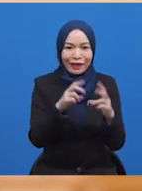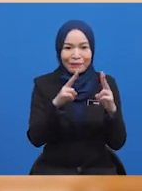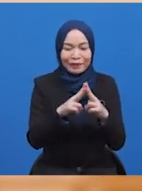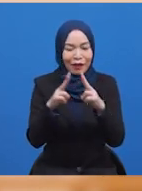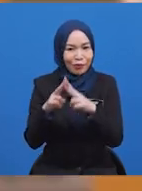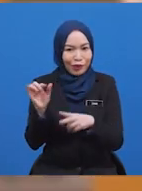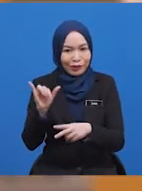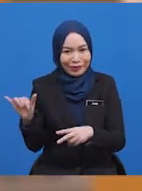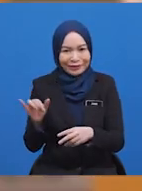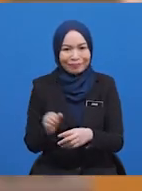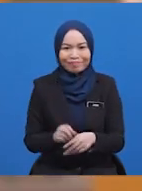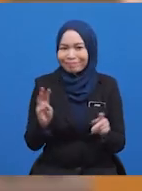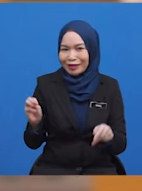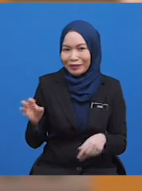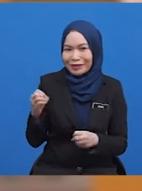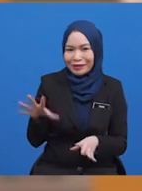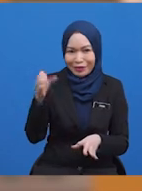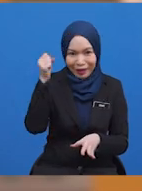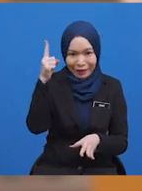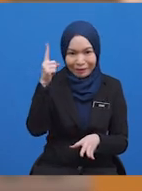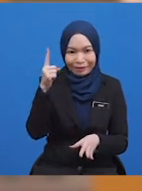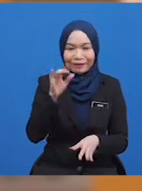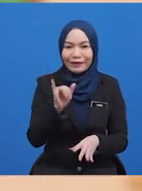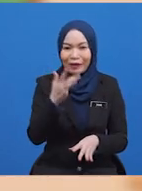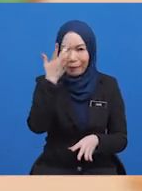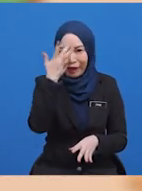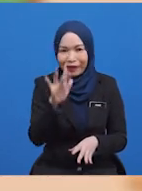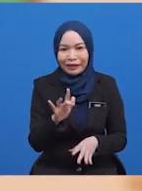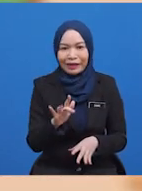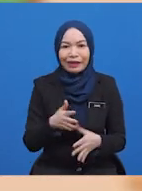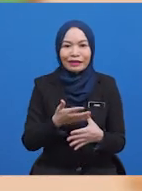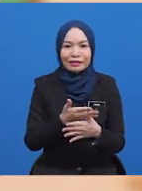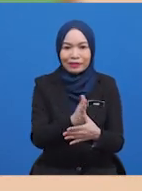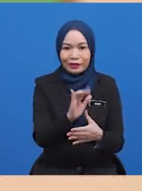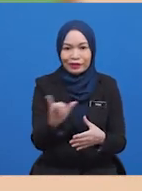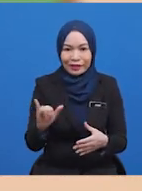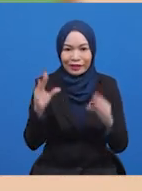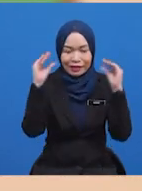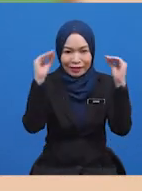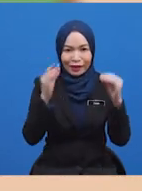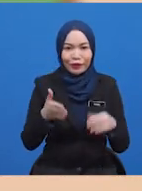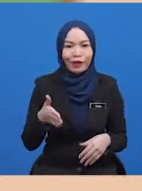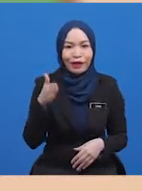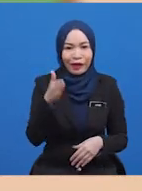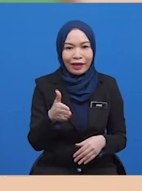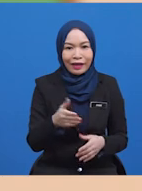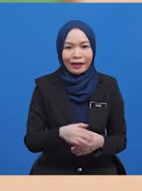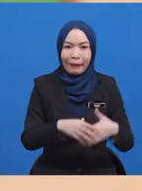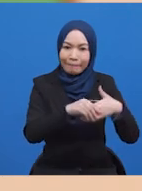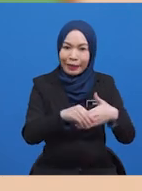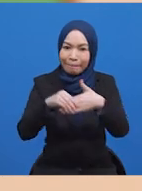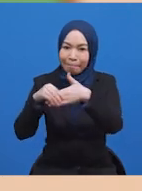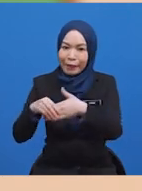cerpen ini bijak sekali murid sekalian seterusnya cego akan memandu